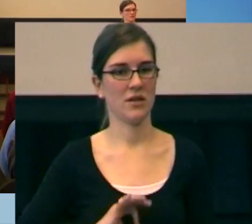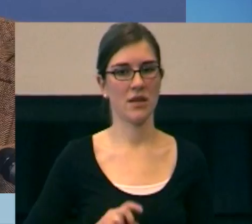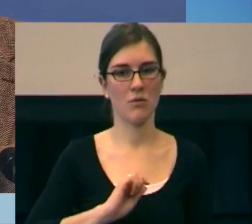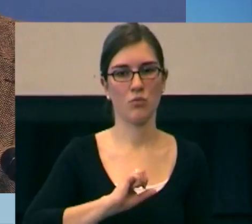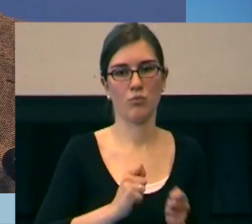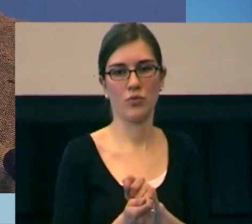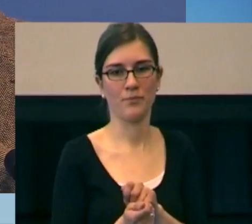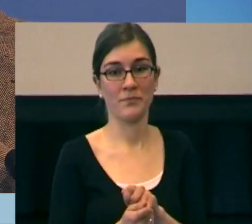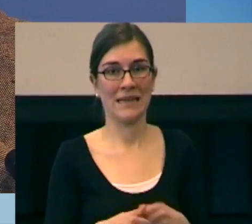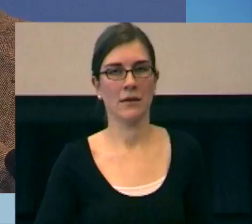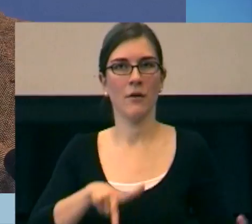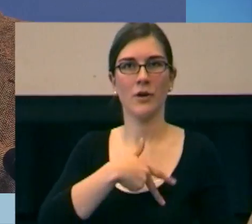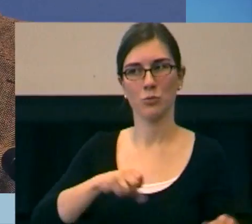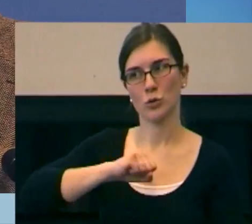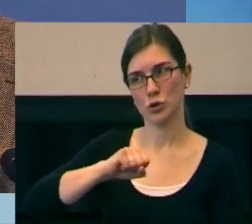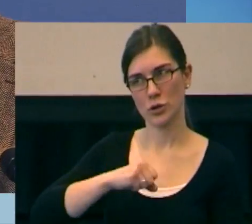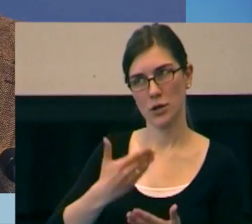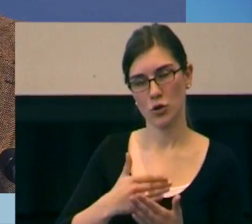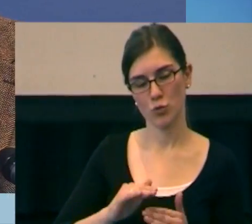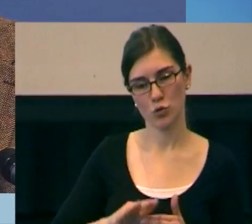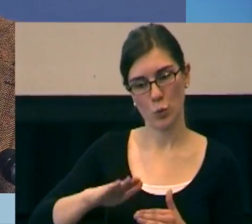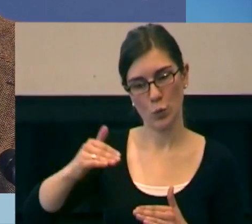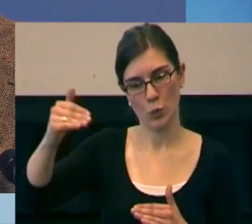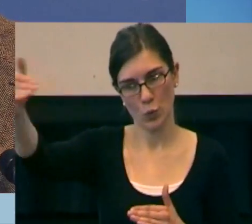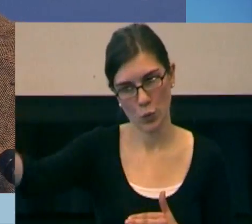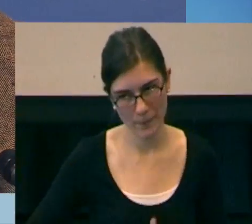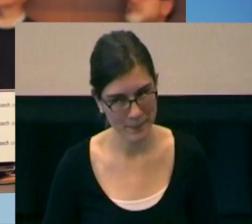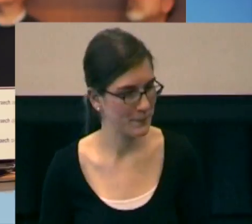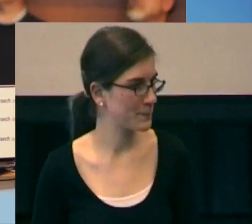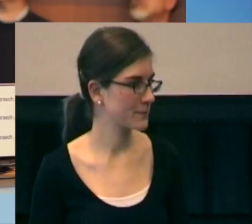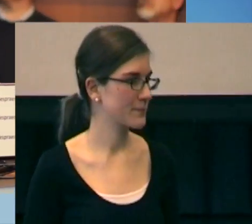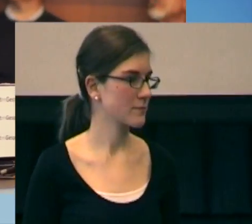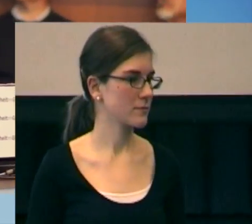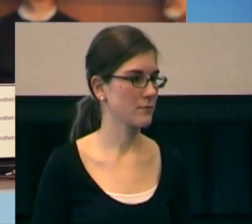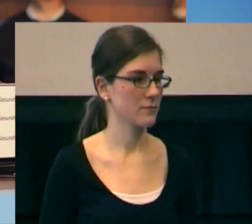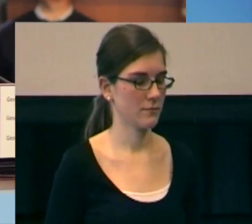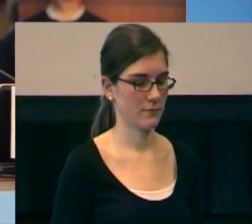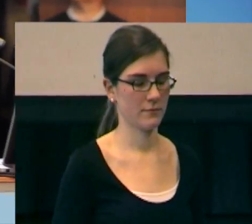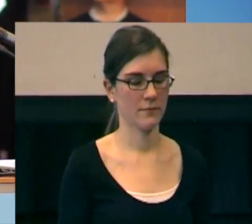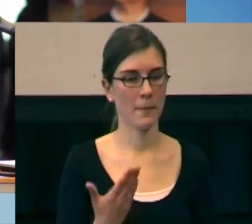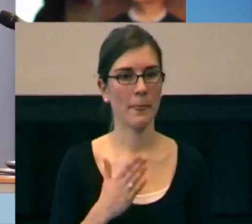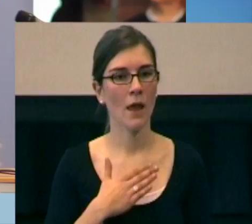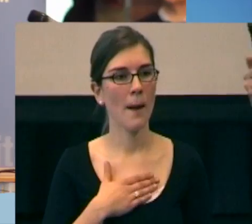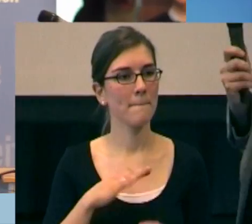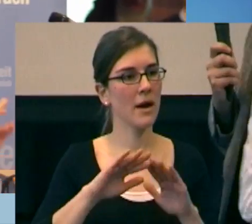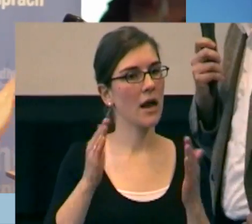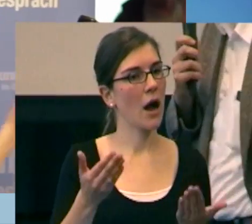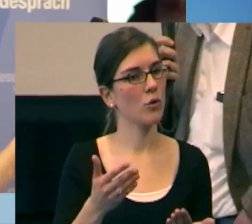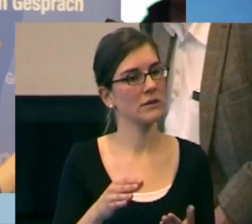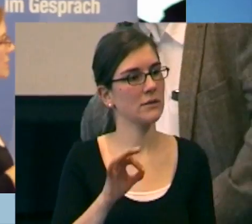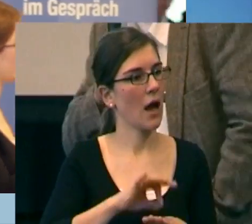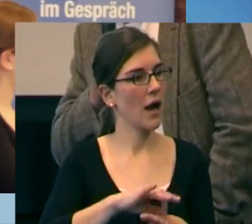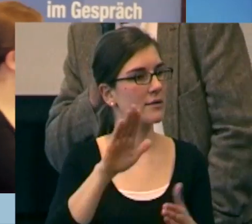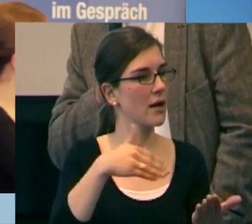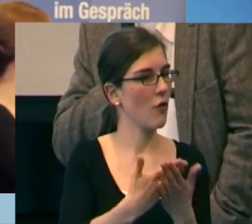Ich habe versprochen, schnell zu sein, das heißt, ich hüpfe mal einfach so ein bisschen weiter. Meine hausärztliche Aufgabe im